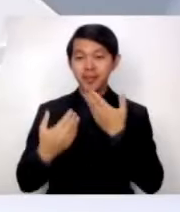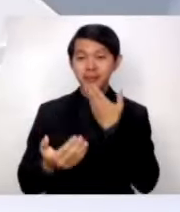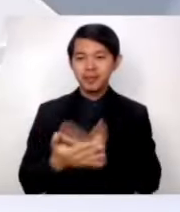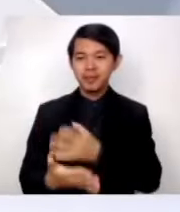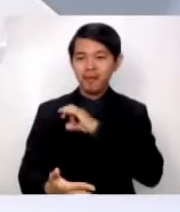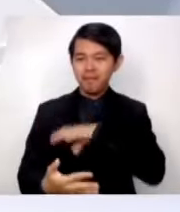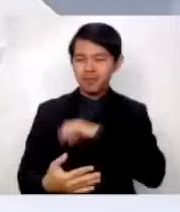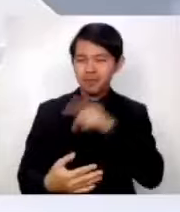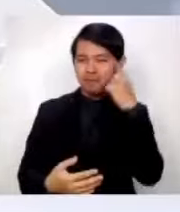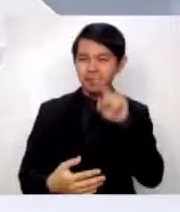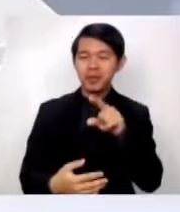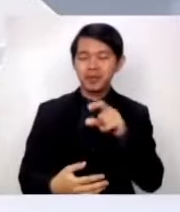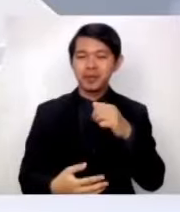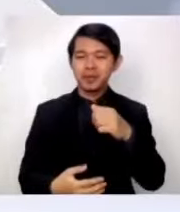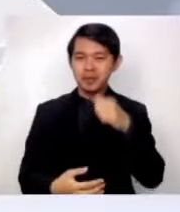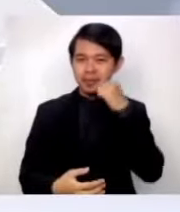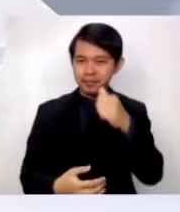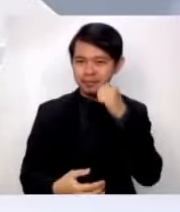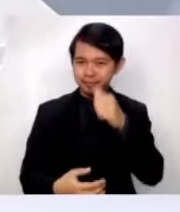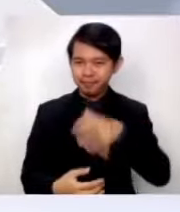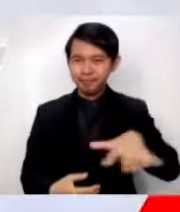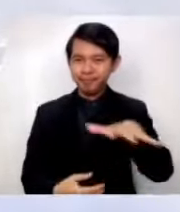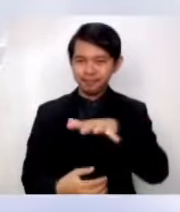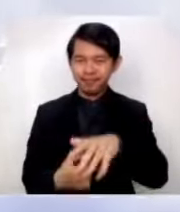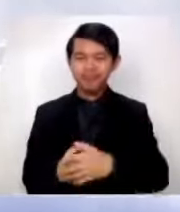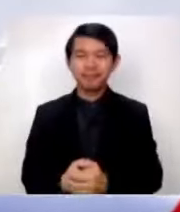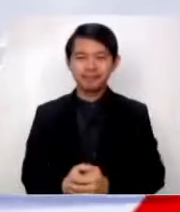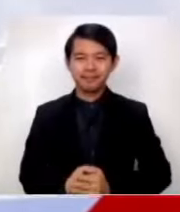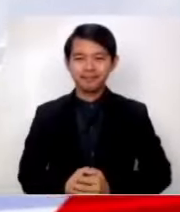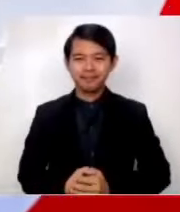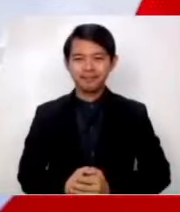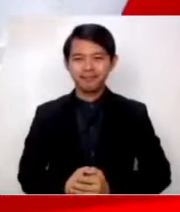babae. Samahan sa Fit Track si Von Aquino.